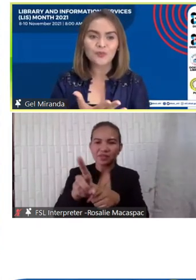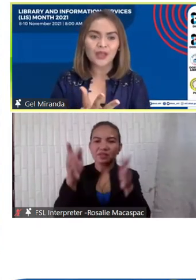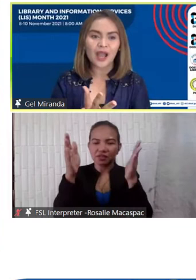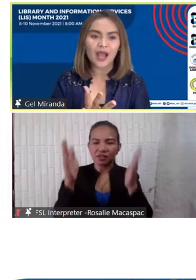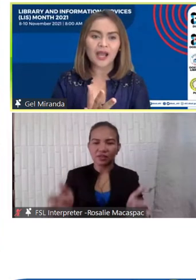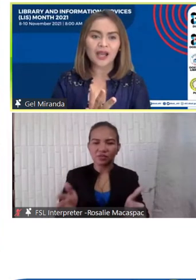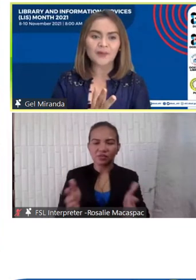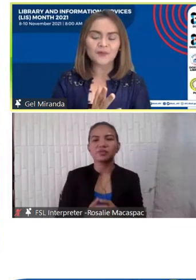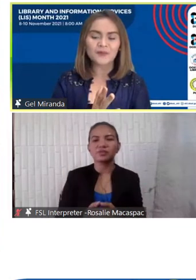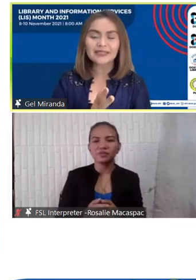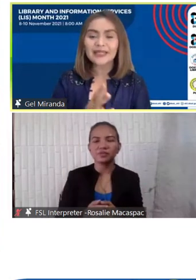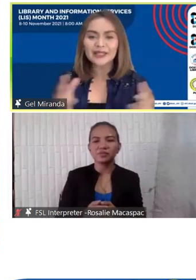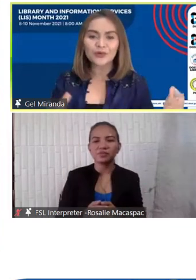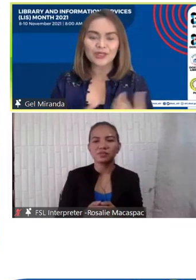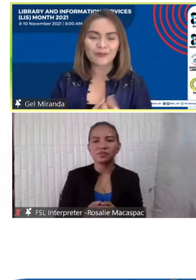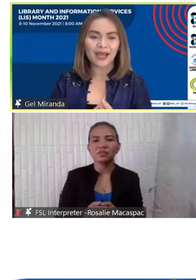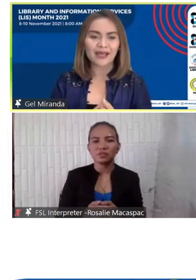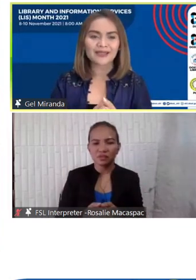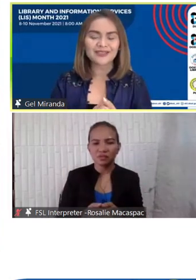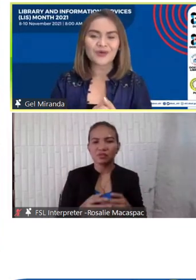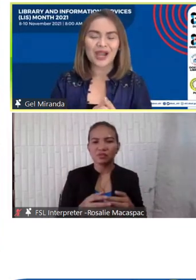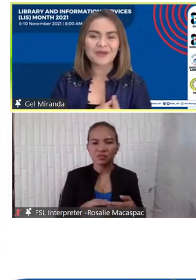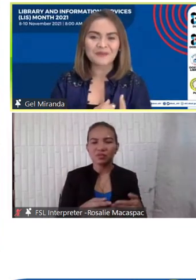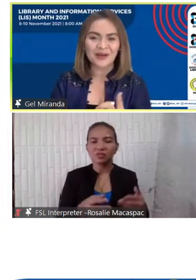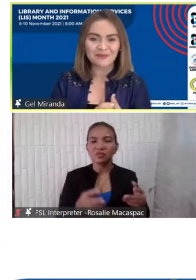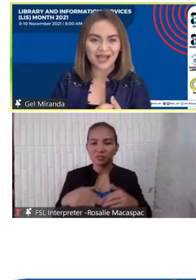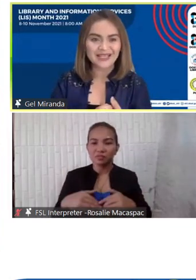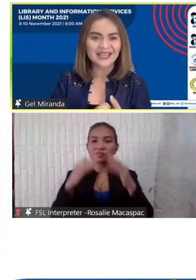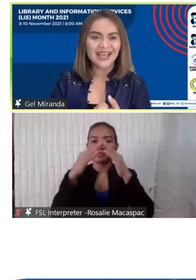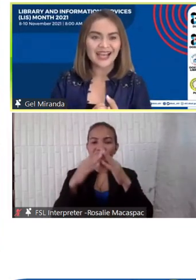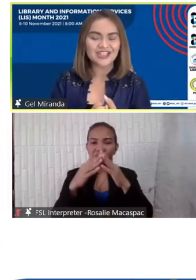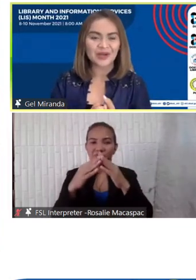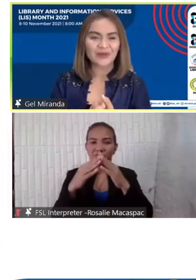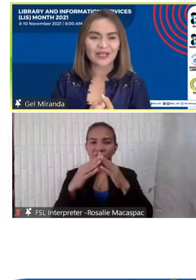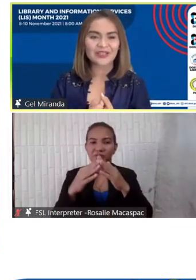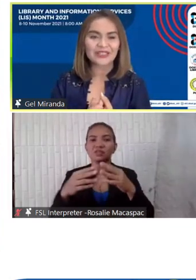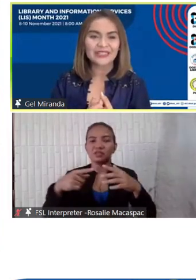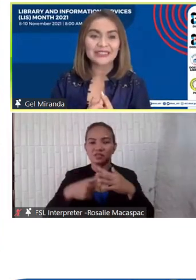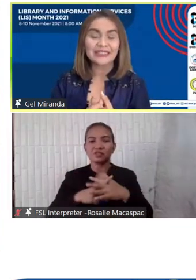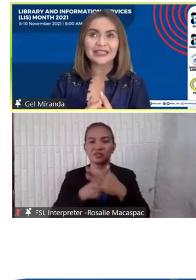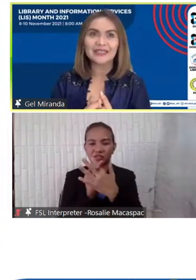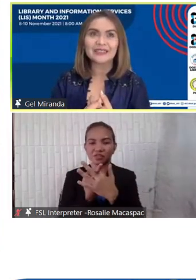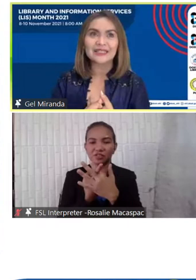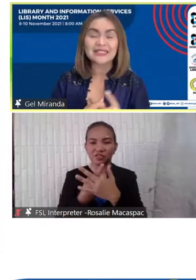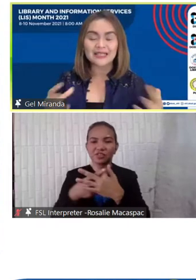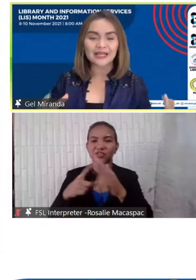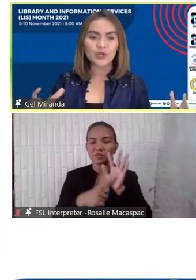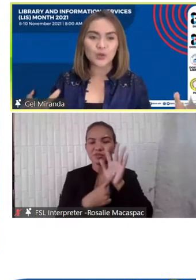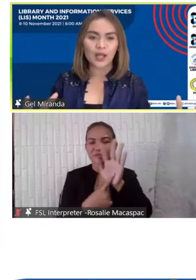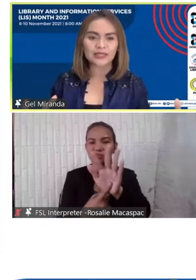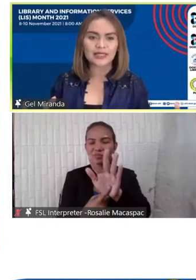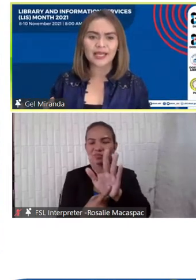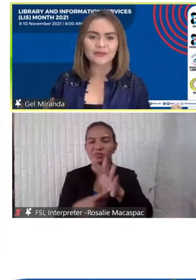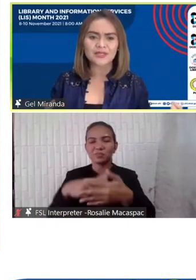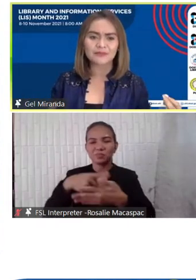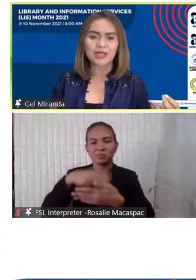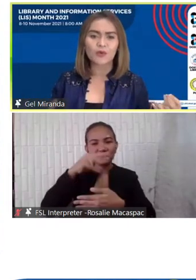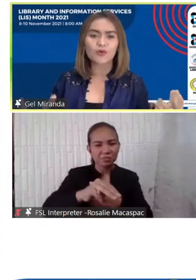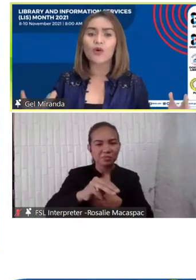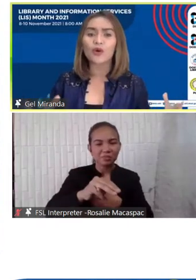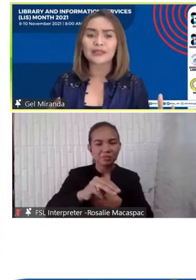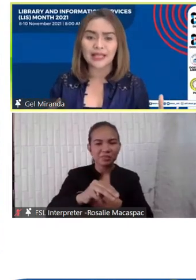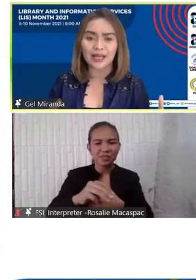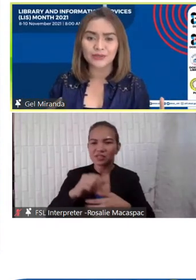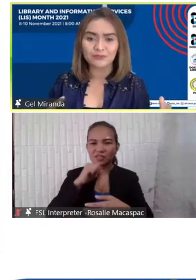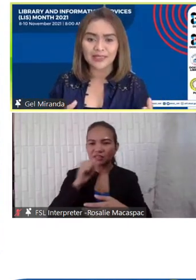So naitataguyod naman yung aming palabas at syempre hindi nasisira yung quality kahit pasabihin